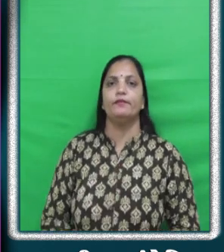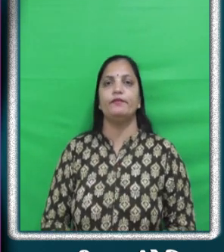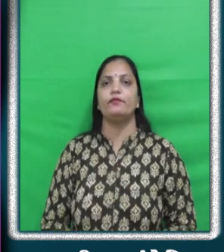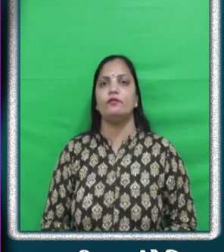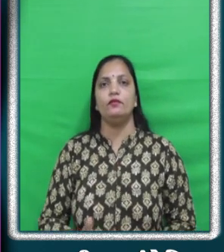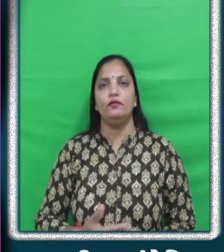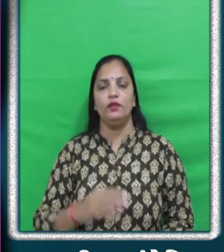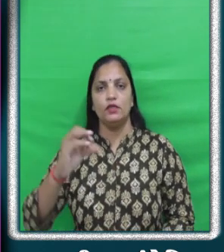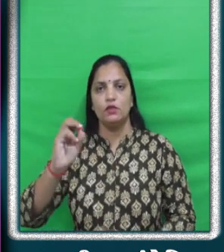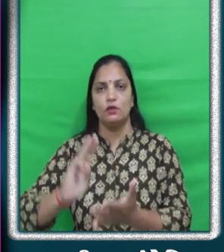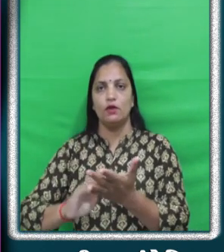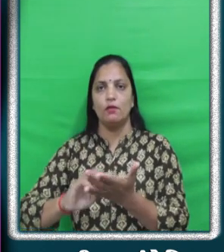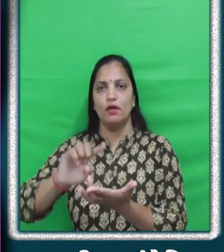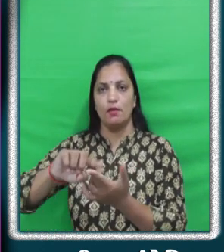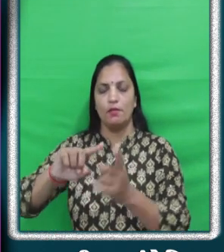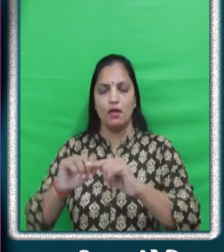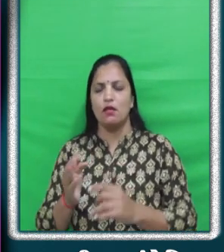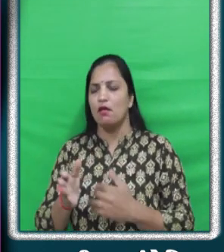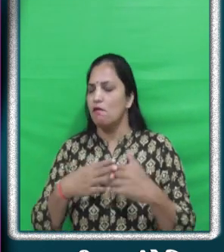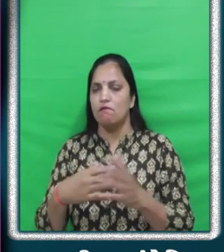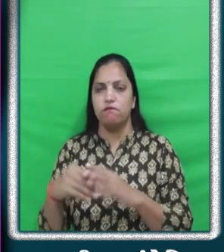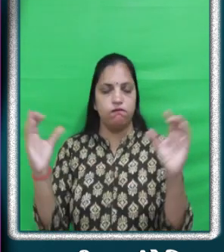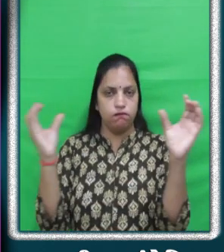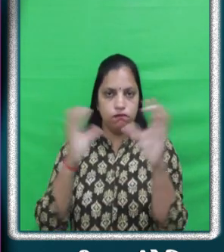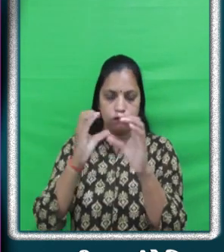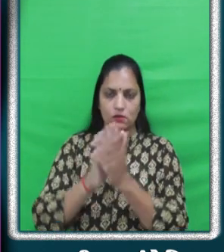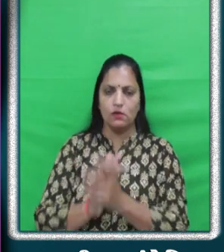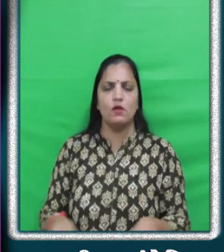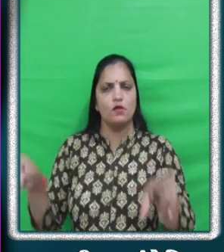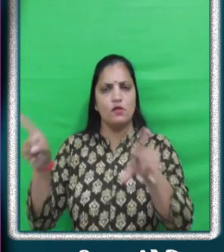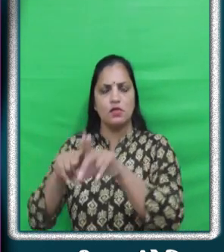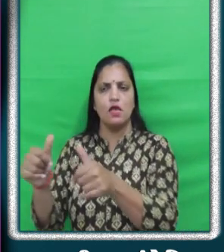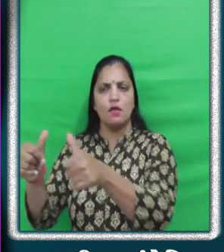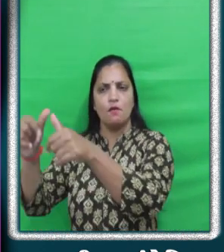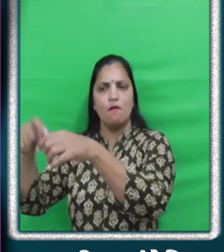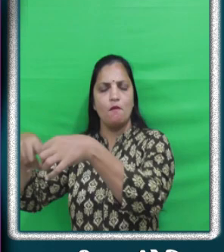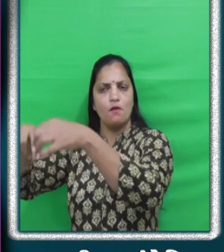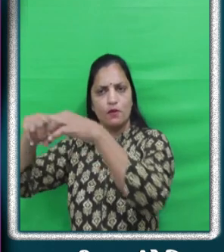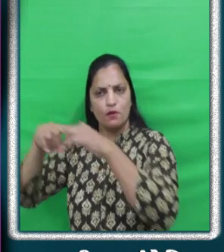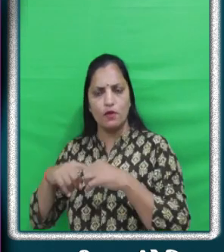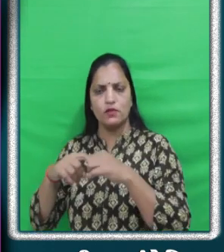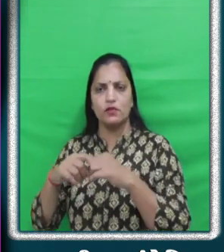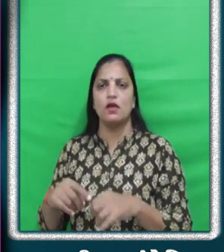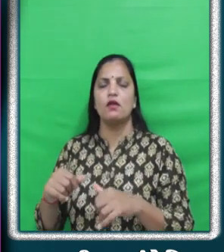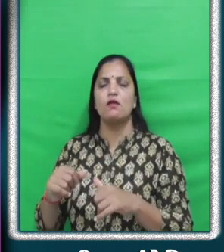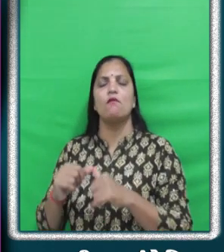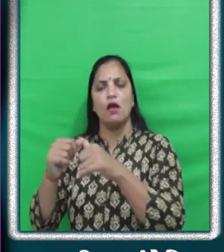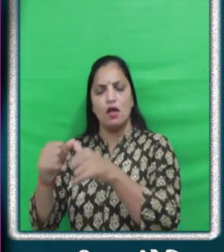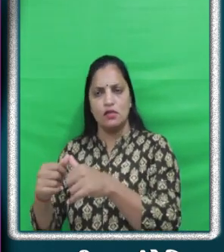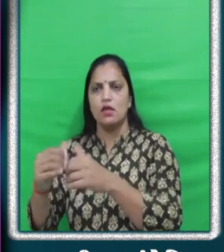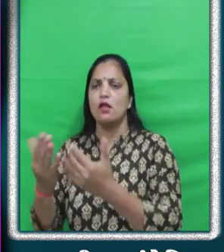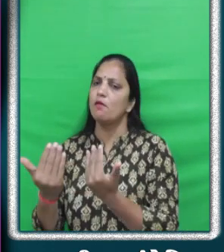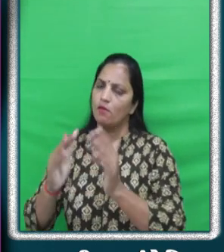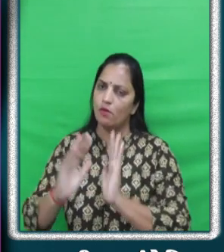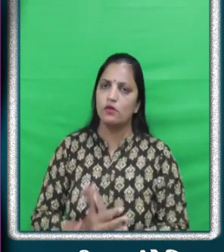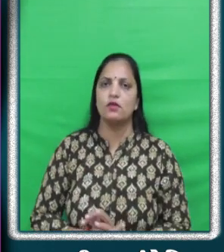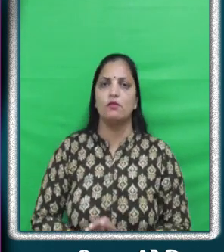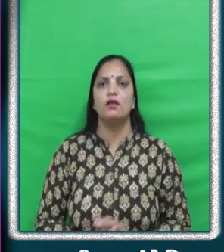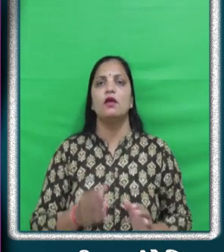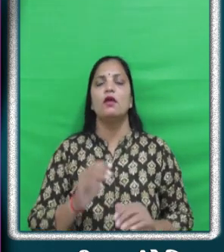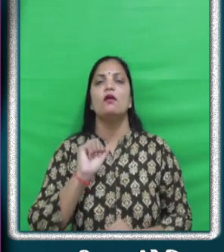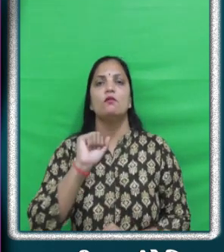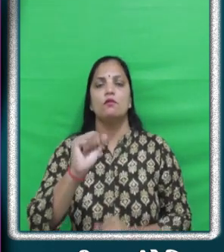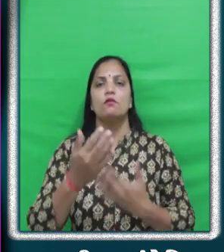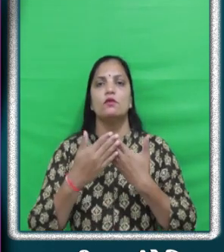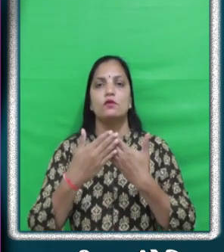વાંચવાની, તેથી તમે કમેન્ટ કંઈ કન્ફ્યુઝન હોય તો આ રીતે પ્રશ્નો પણ પૂછી શકો, મારા જવાબ પણ આ રીતે કમેન્ટમાં આપી શકો। તો વિદ્યાર્થી મિત્રો